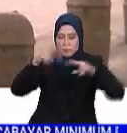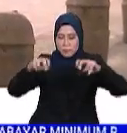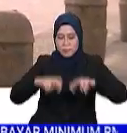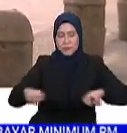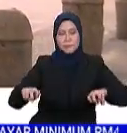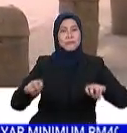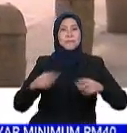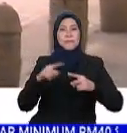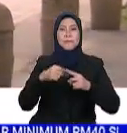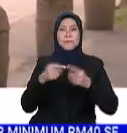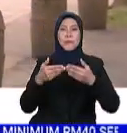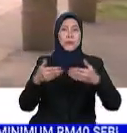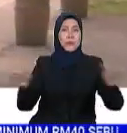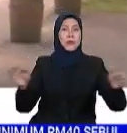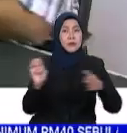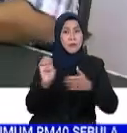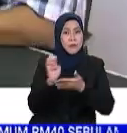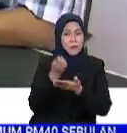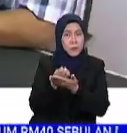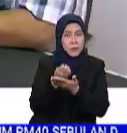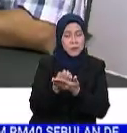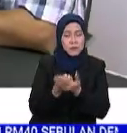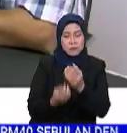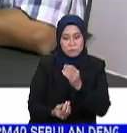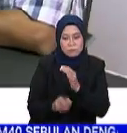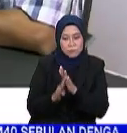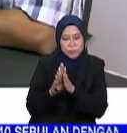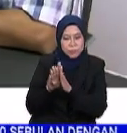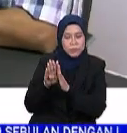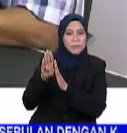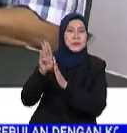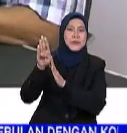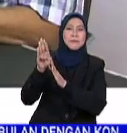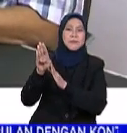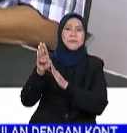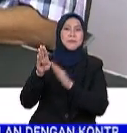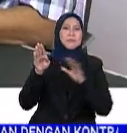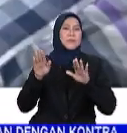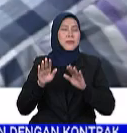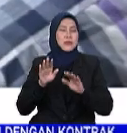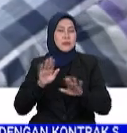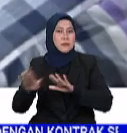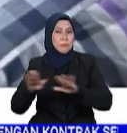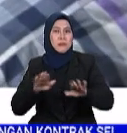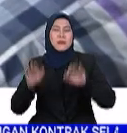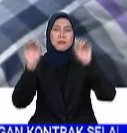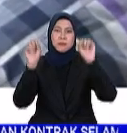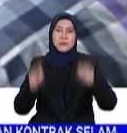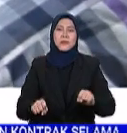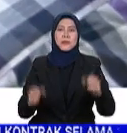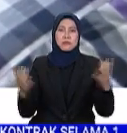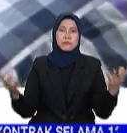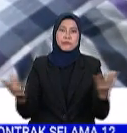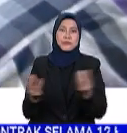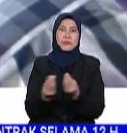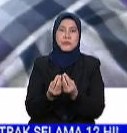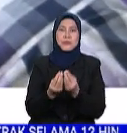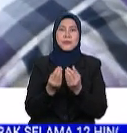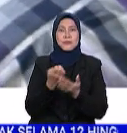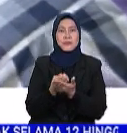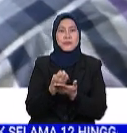sektor ekonomi dibuka dengan lebih luas, pertumbuhan ekonomi akan menjadi lebih stabil dan mengurangkan pengucupan ekonomi.